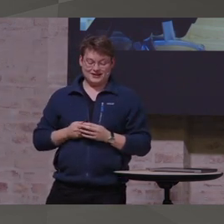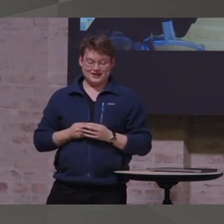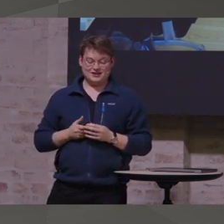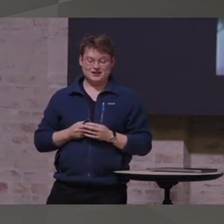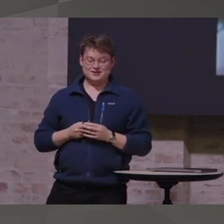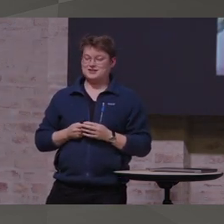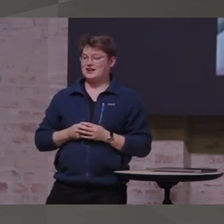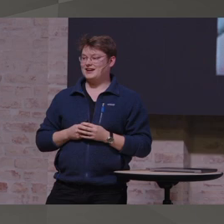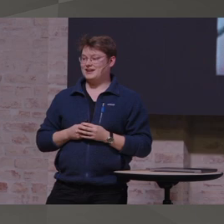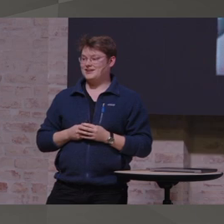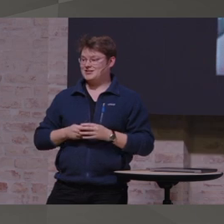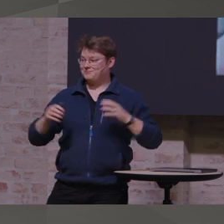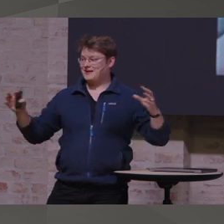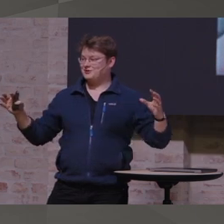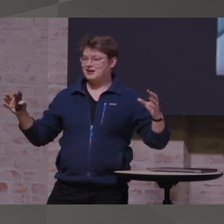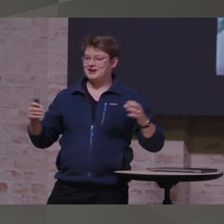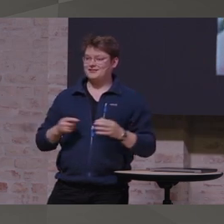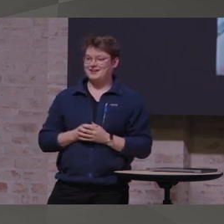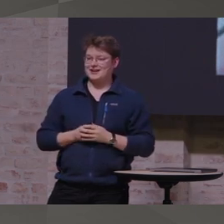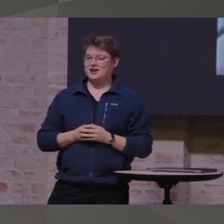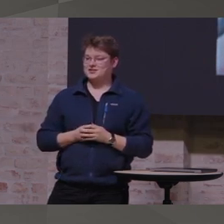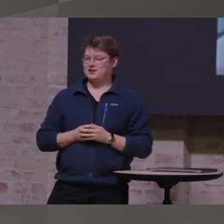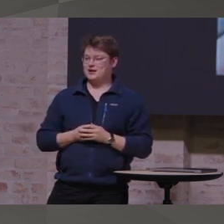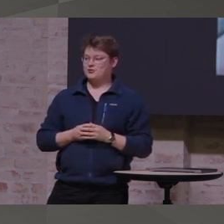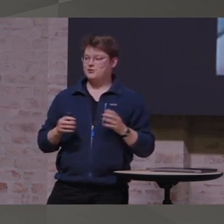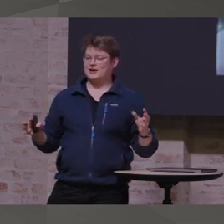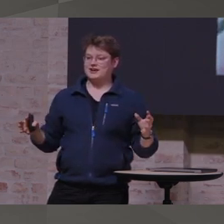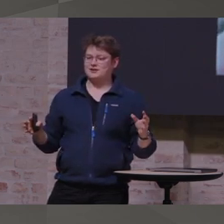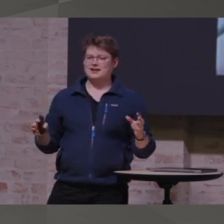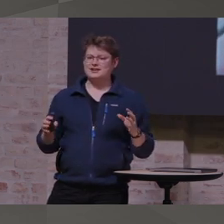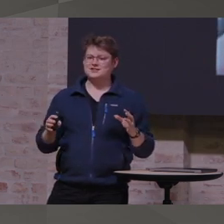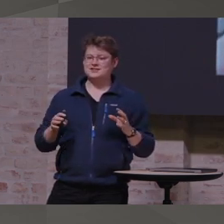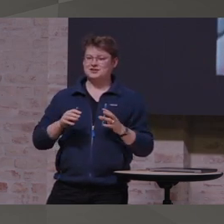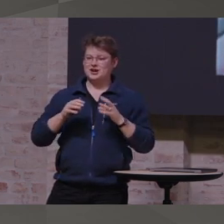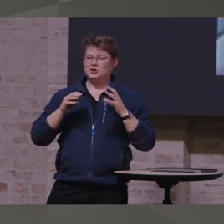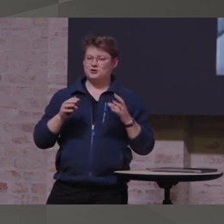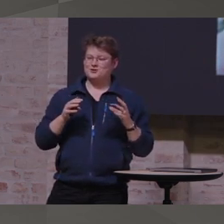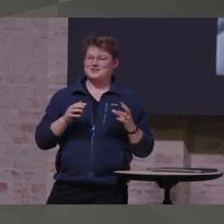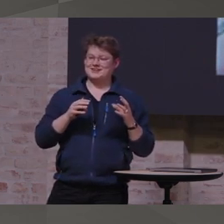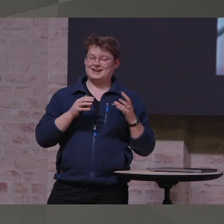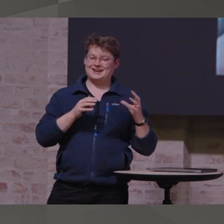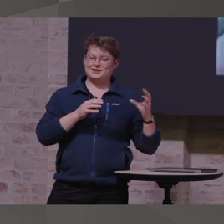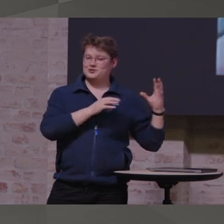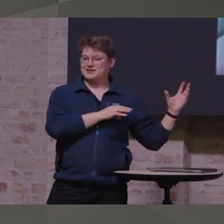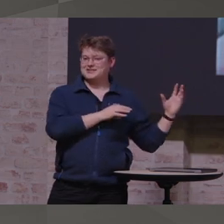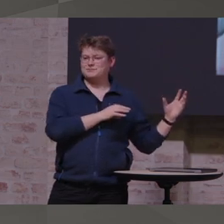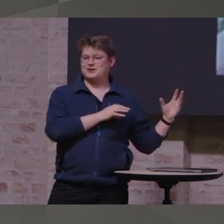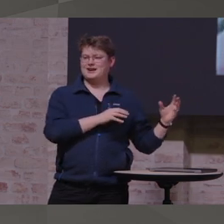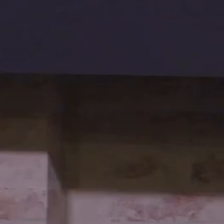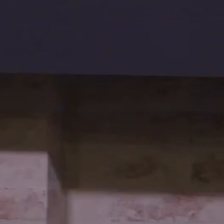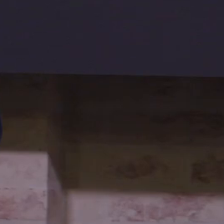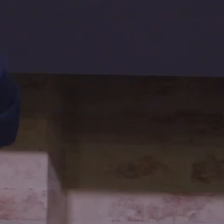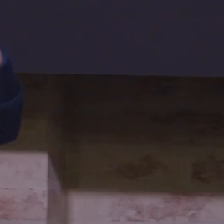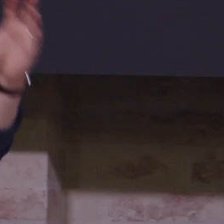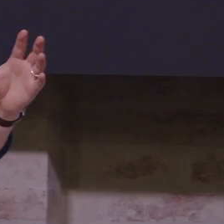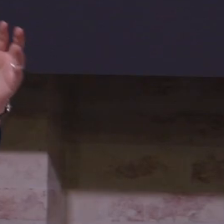en ganske kjapp gjennomgang av ganske mye ulik teknologi. Det jeg synes er litt sånn kult når man har sett på alt det her,